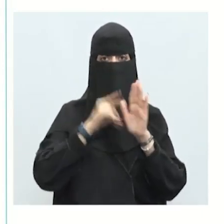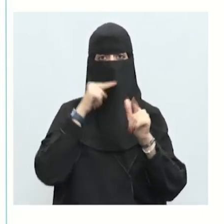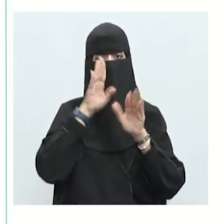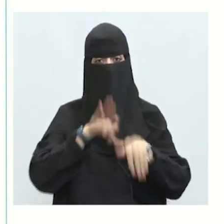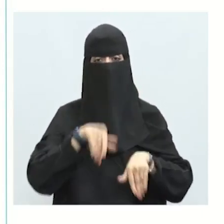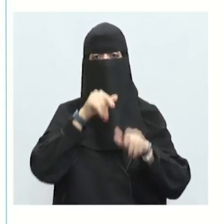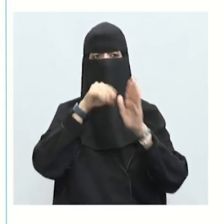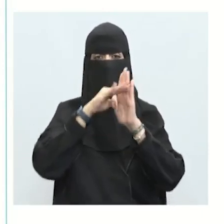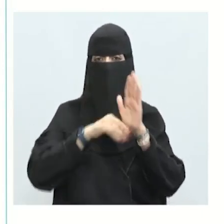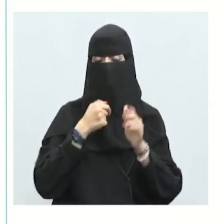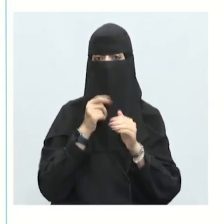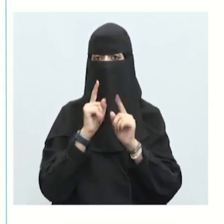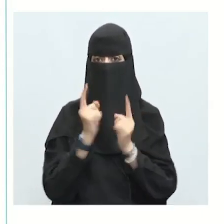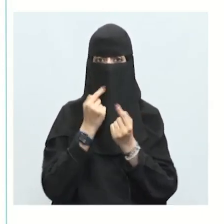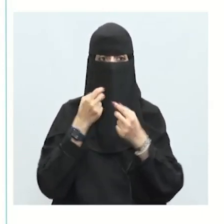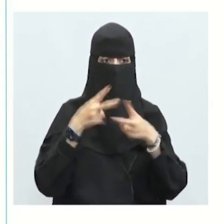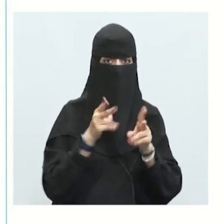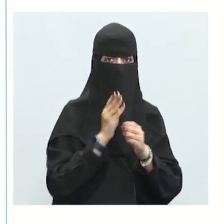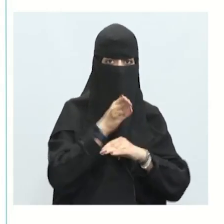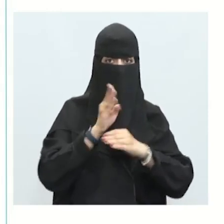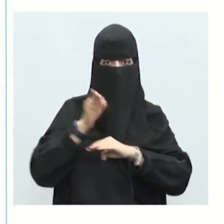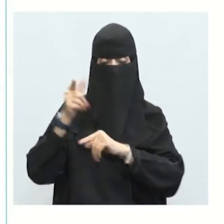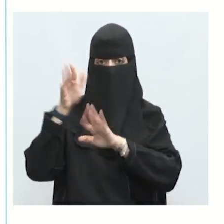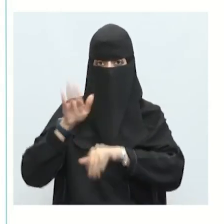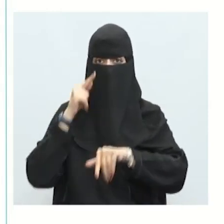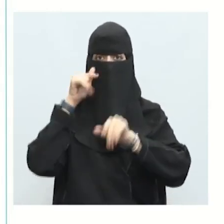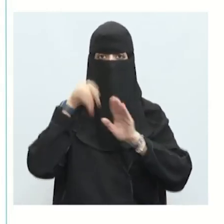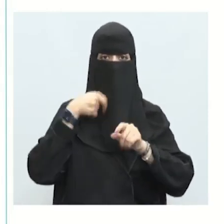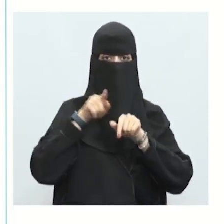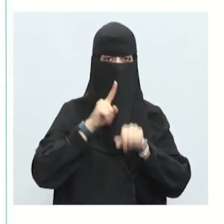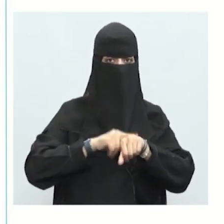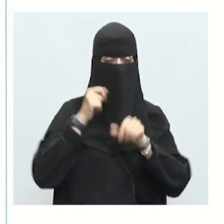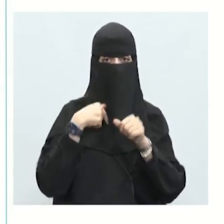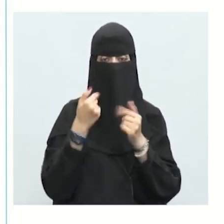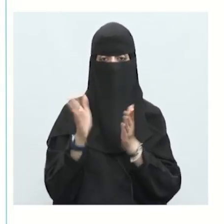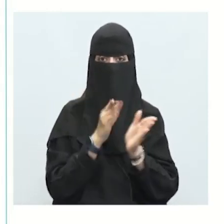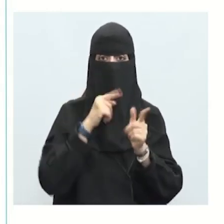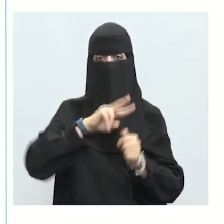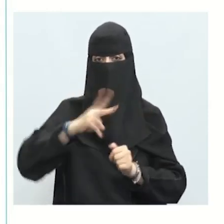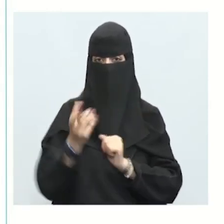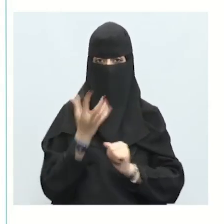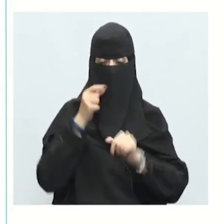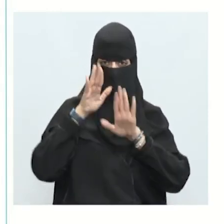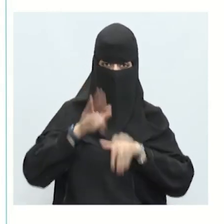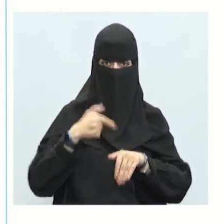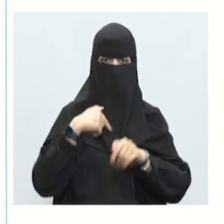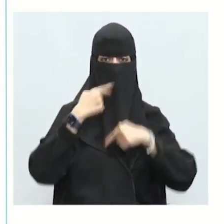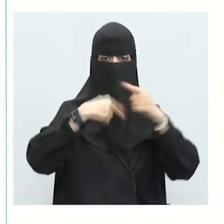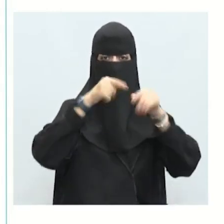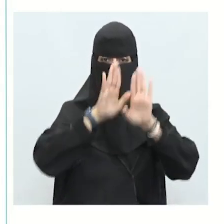برامج تستجيب لمدخلات من المستخدم اثناء تنفيذها وتعطي نتائج مختلفه تبعا